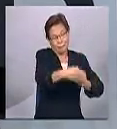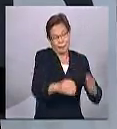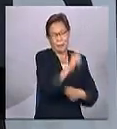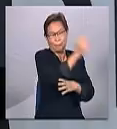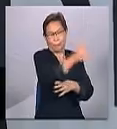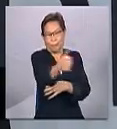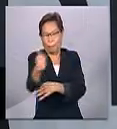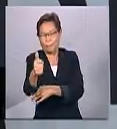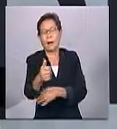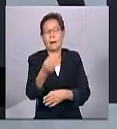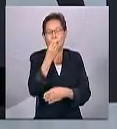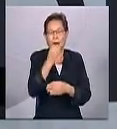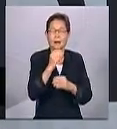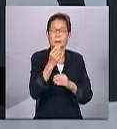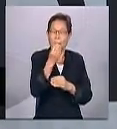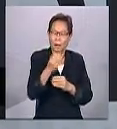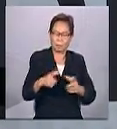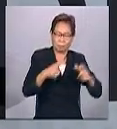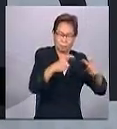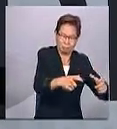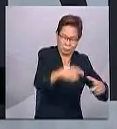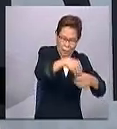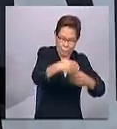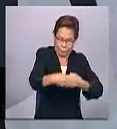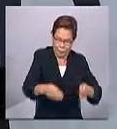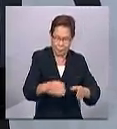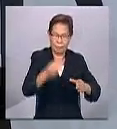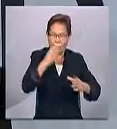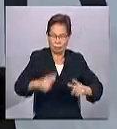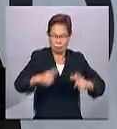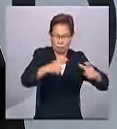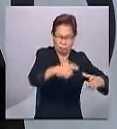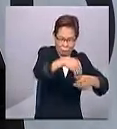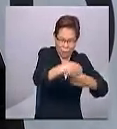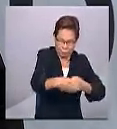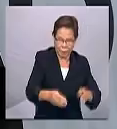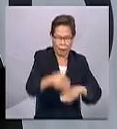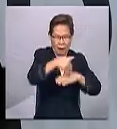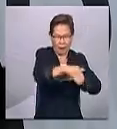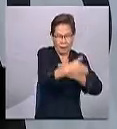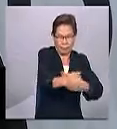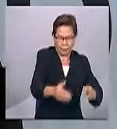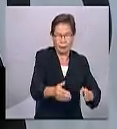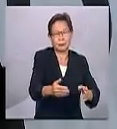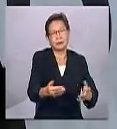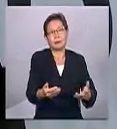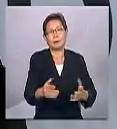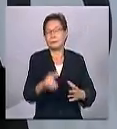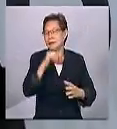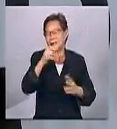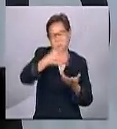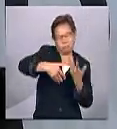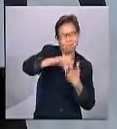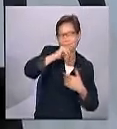masing-masing. Makanan akan diberikan ke bilik masing-masing, akan dihantar ke bilik masing-masing. Jadi tak ada